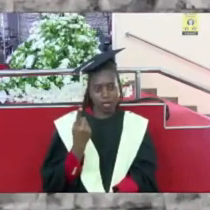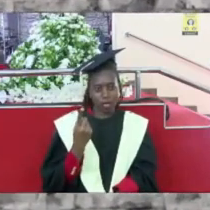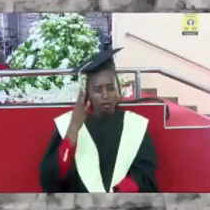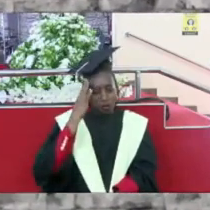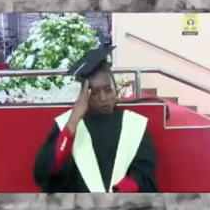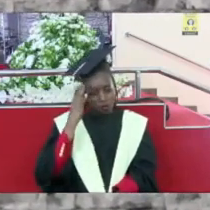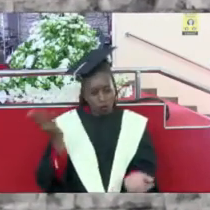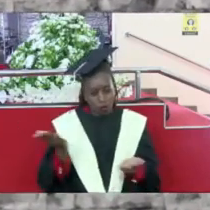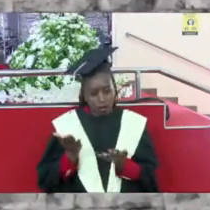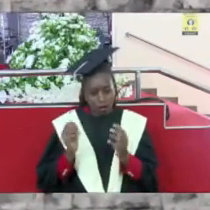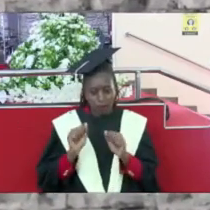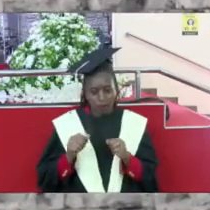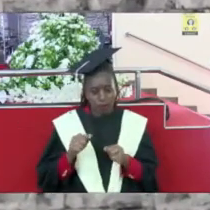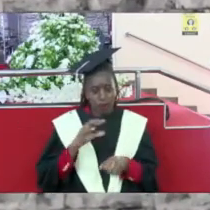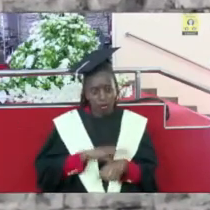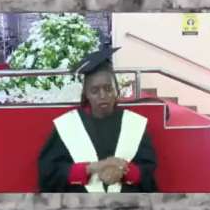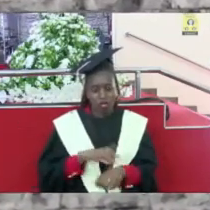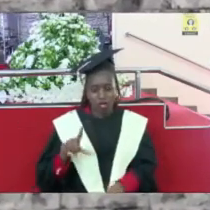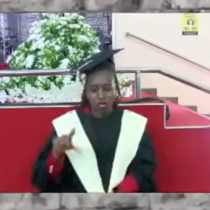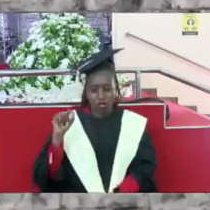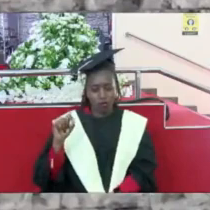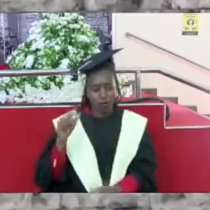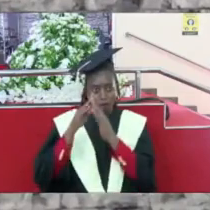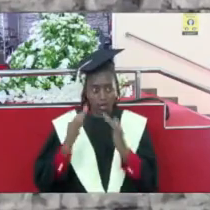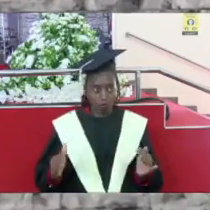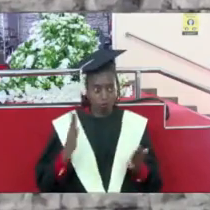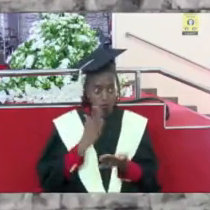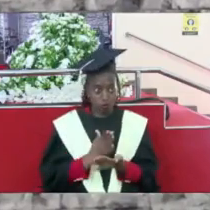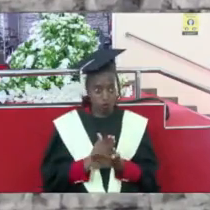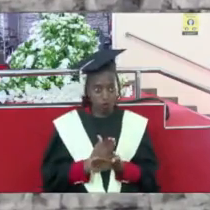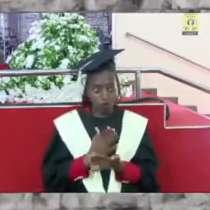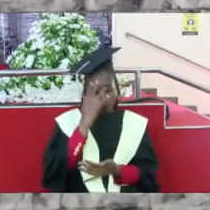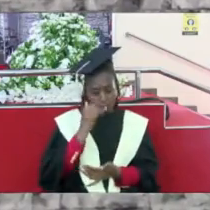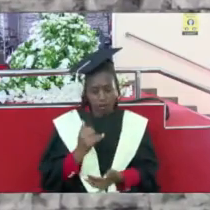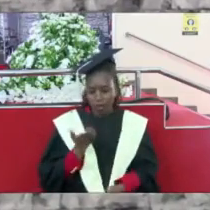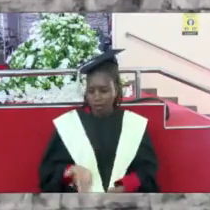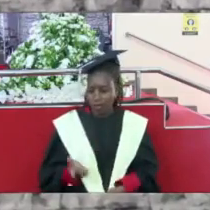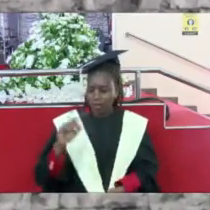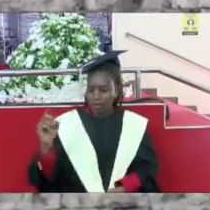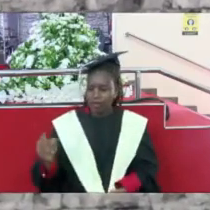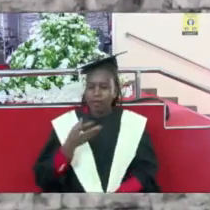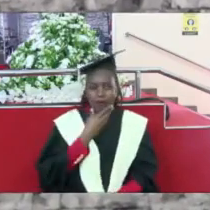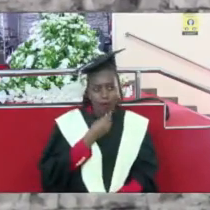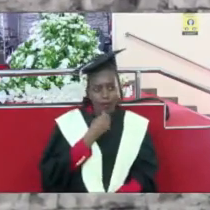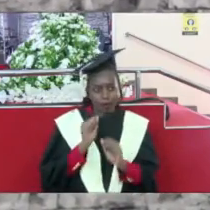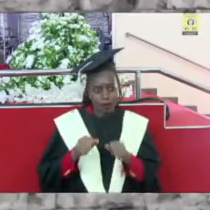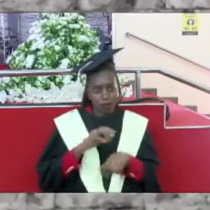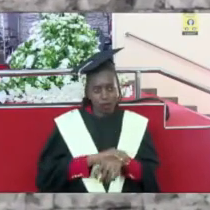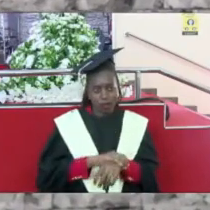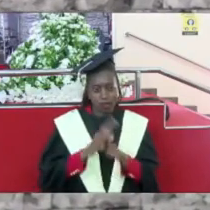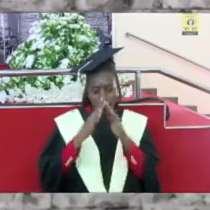nyumba? Hata hapa Zimbabwe kuna nyumba ya ngiri moja. Don't allow yourself to be